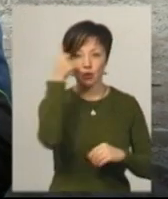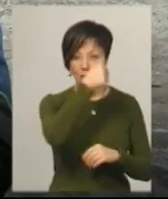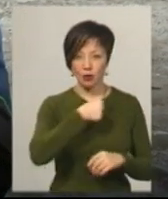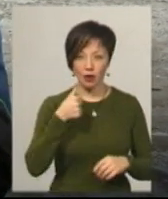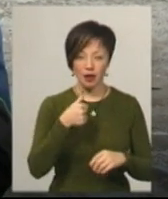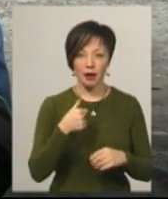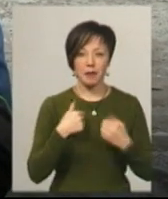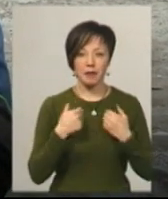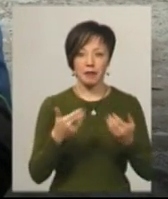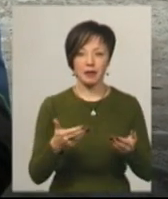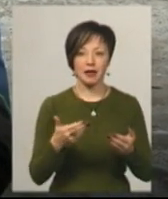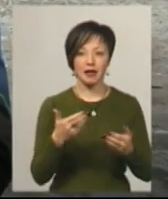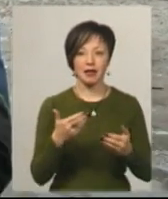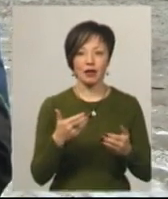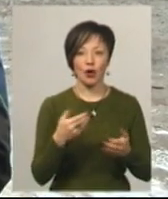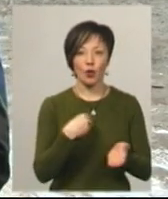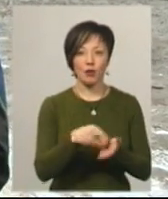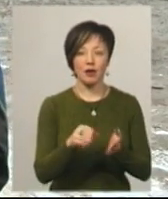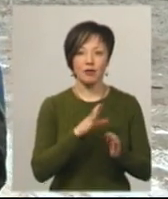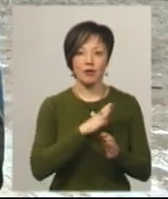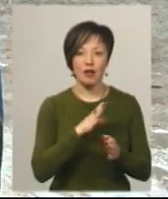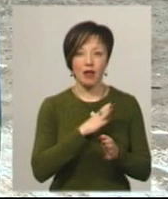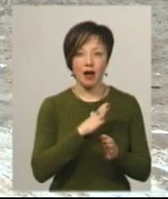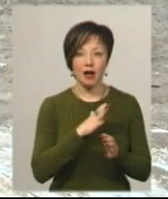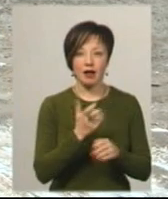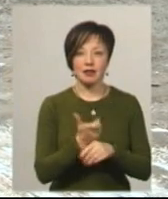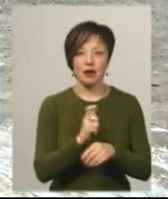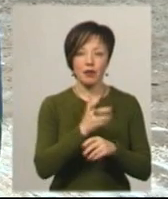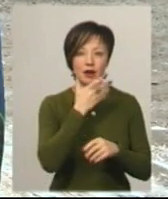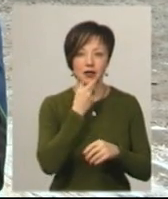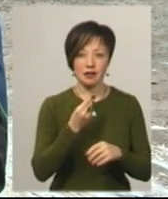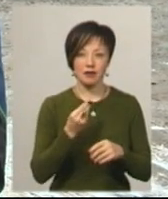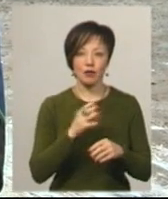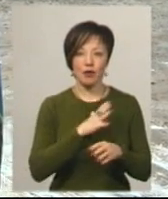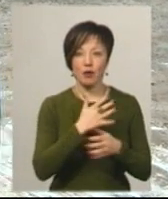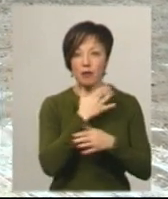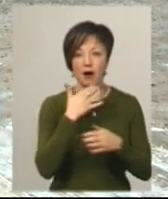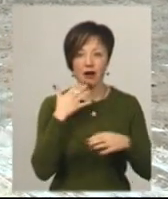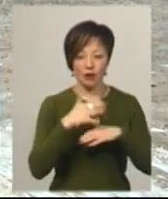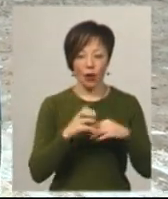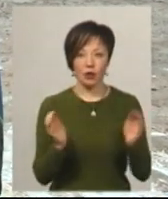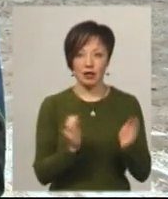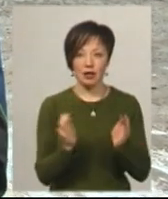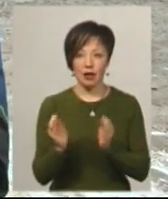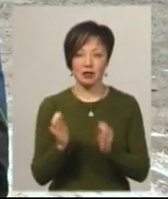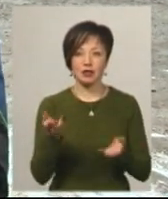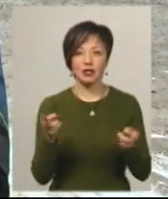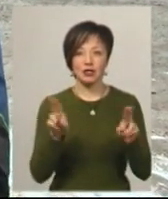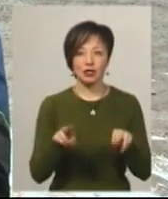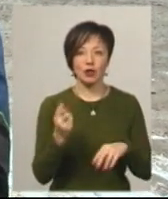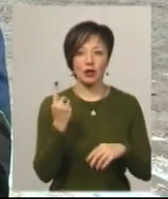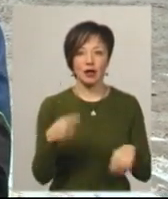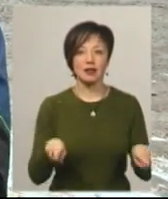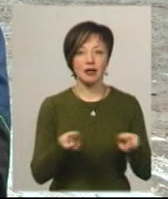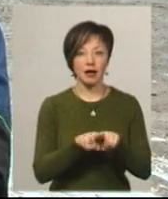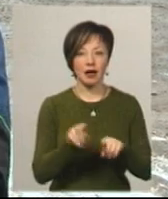Ми її купили, вона була саме некрасива, але там було багато котенят. Ми там лишилися, вона одна така,